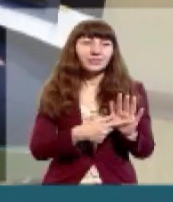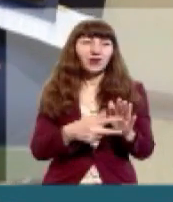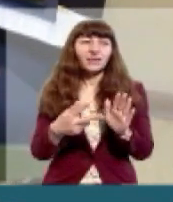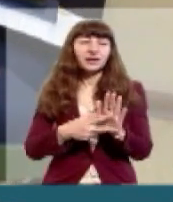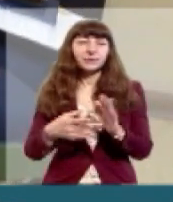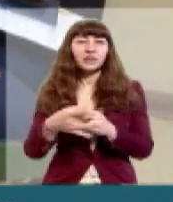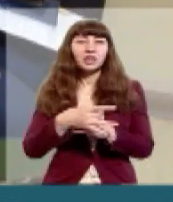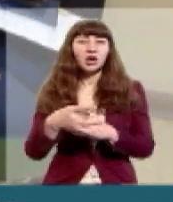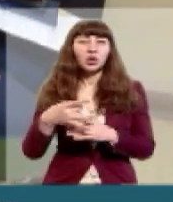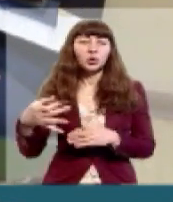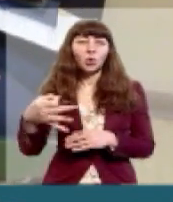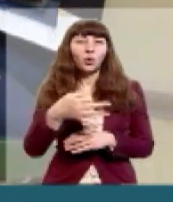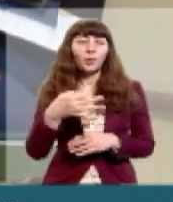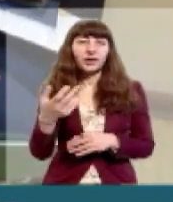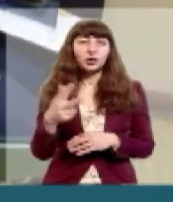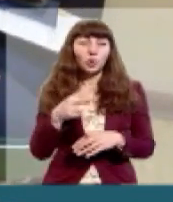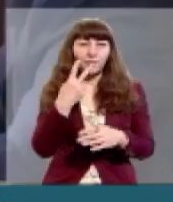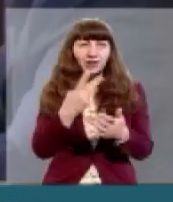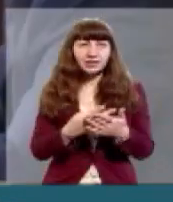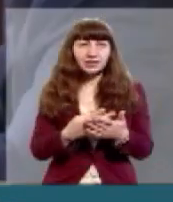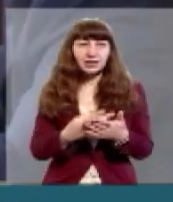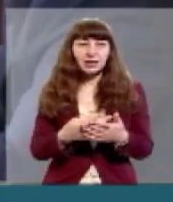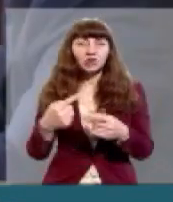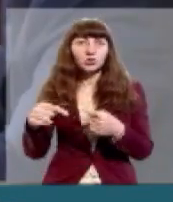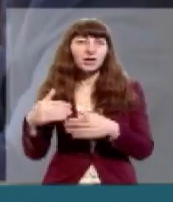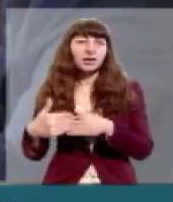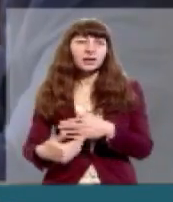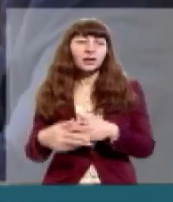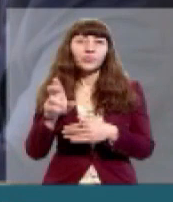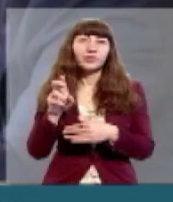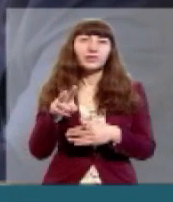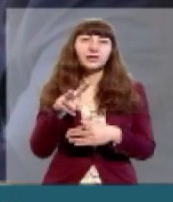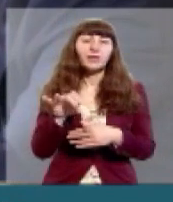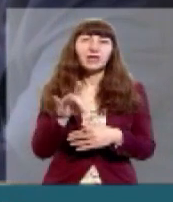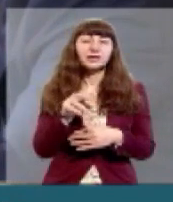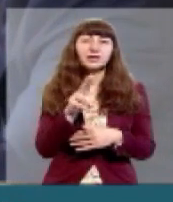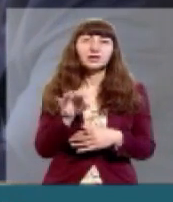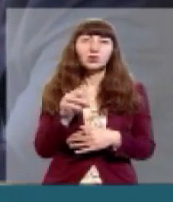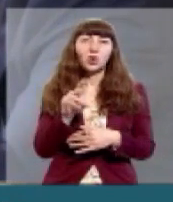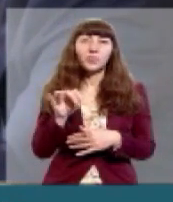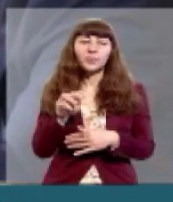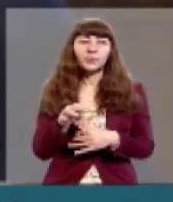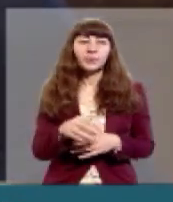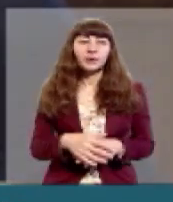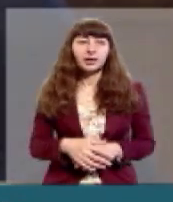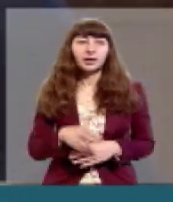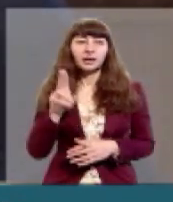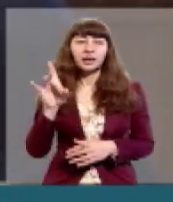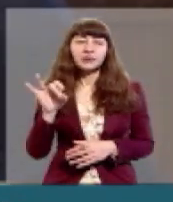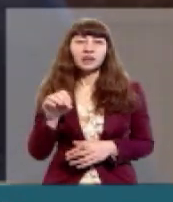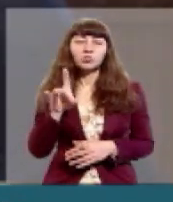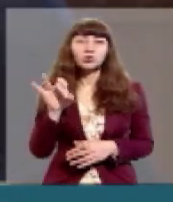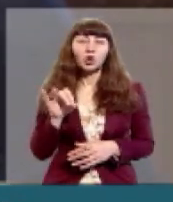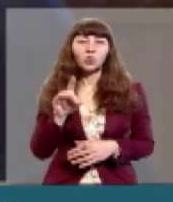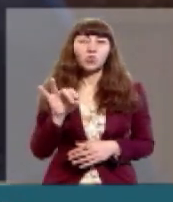8 регионах области. По 3 показателям от других отстает район Бейімбет-Амайлина. Как рассказал аким района Кайсар